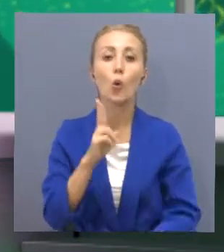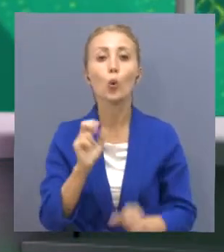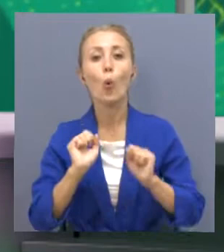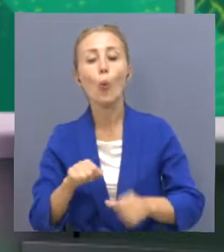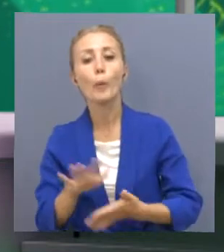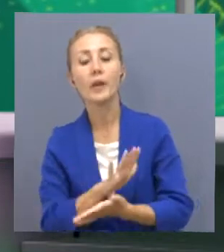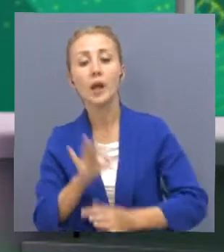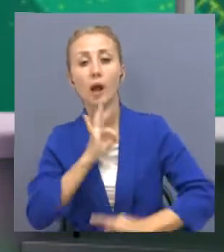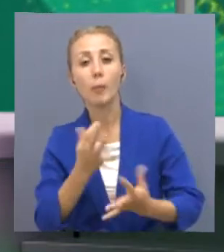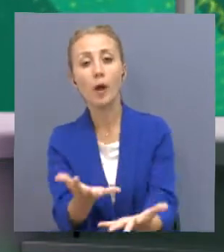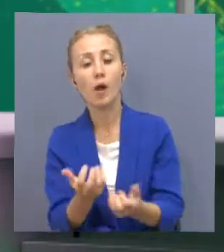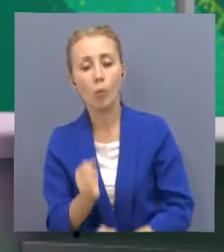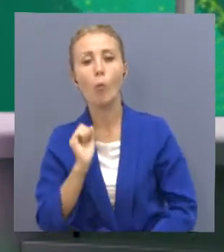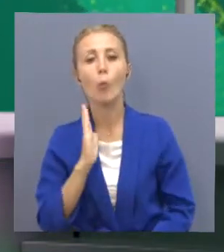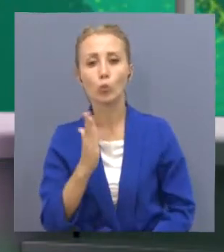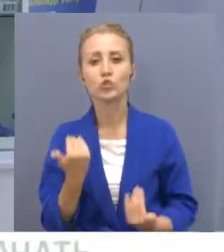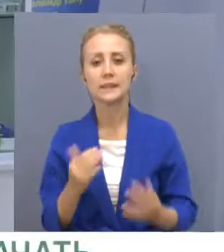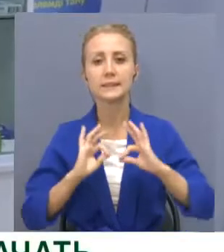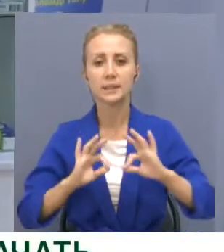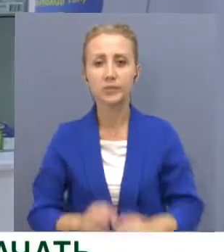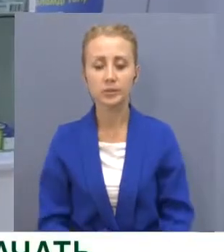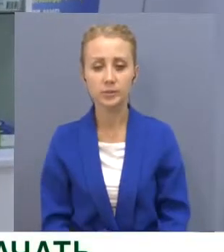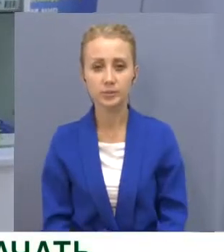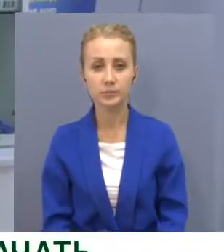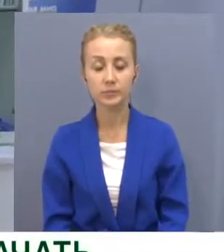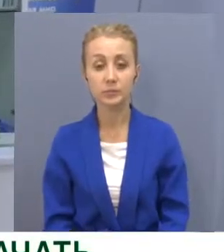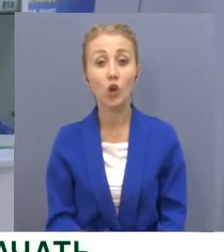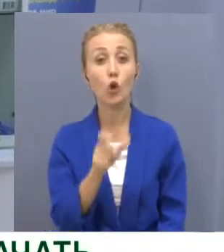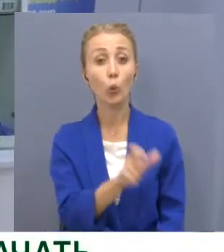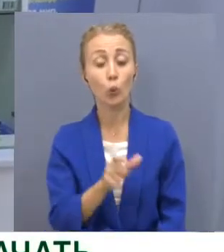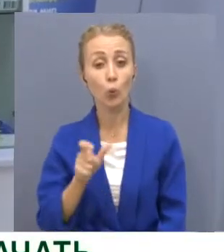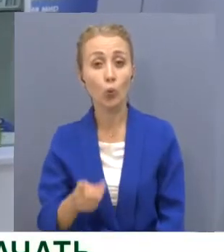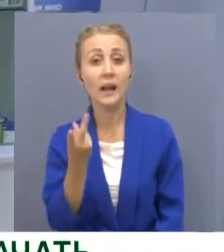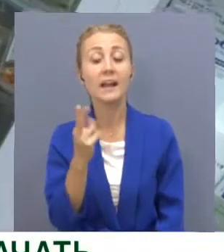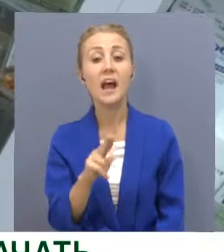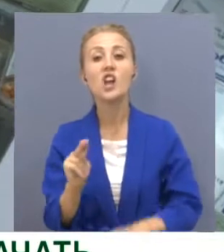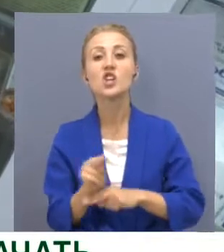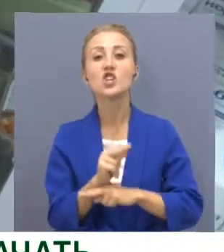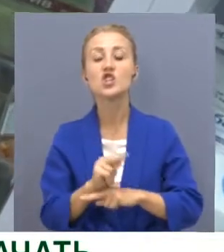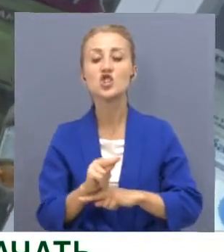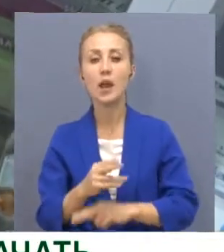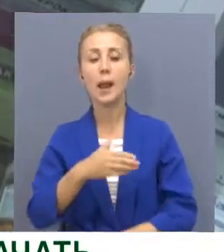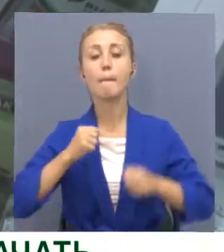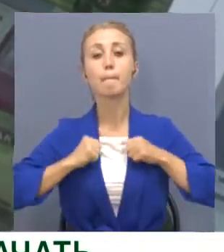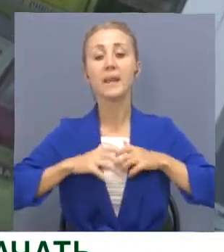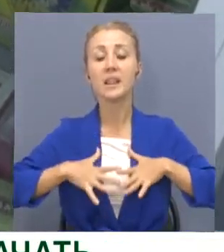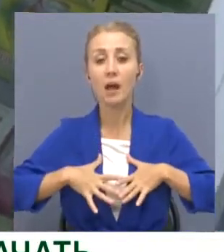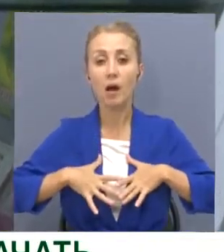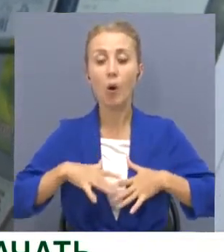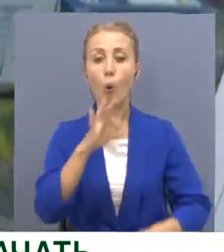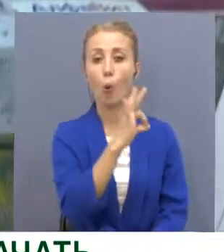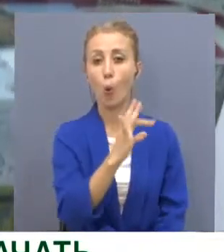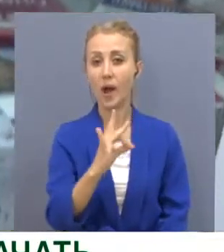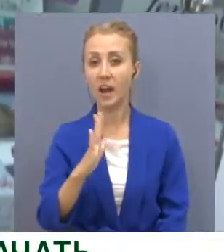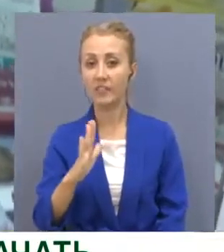Акмолинской области расскажет Альмира Сатыбаева. Пациенты для амбулаторного лечения пневмонии, острых